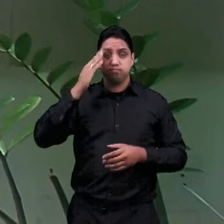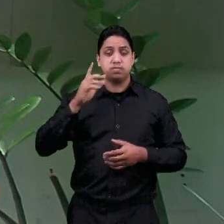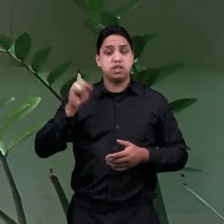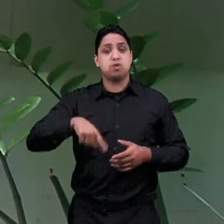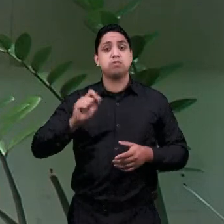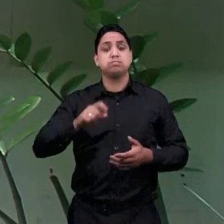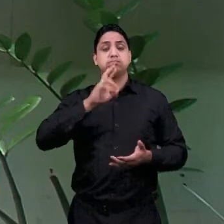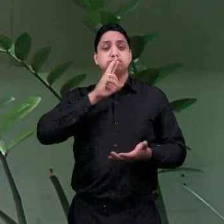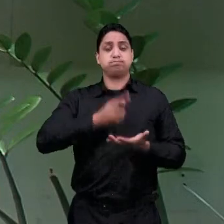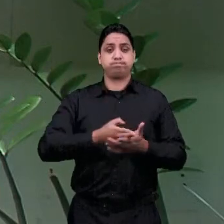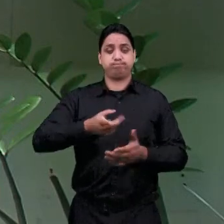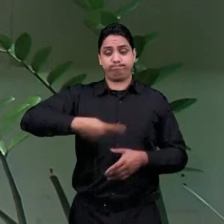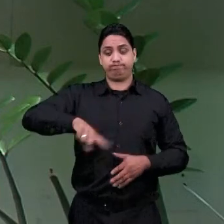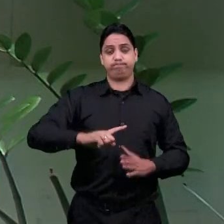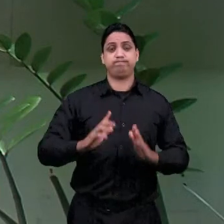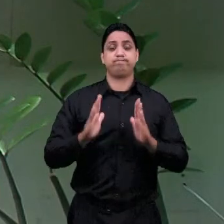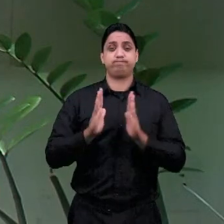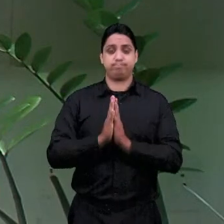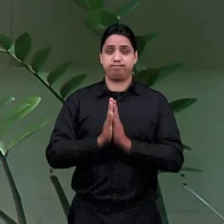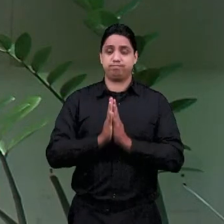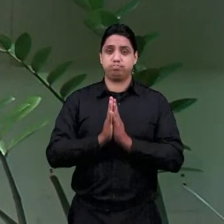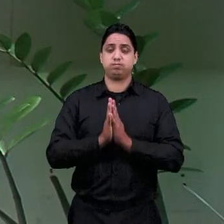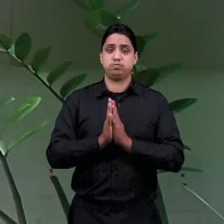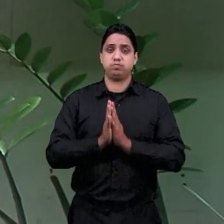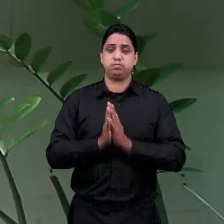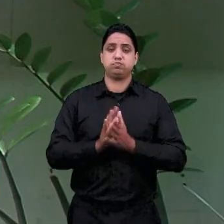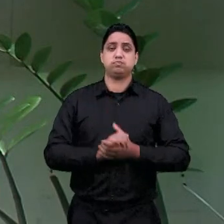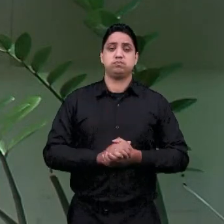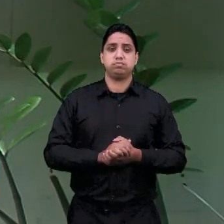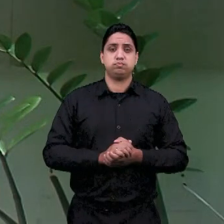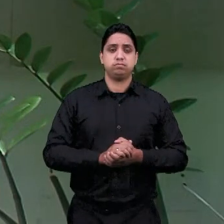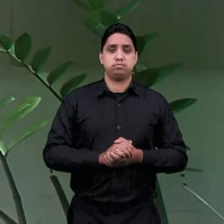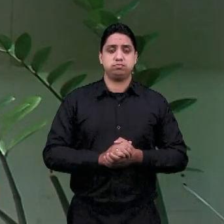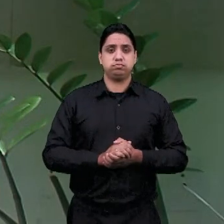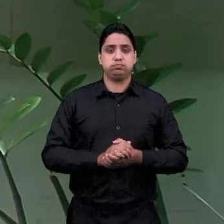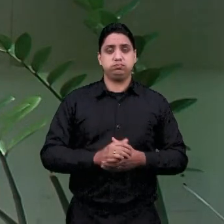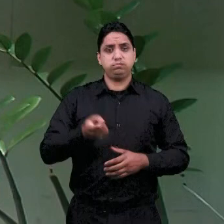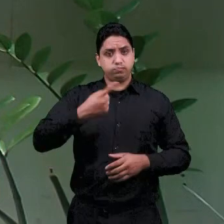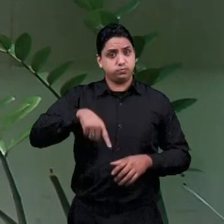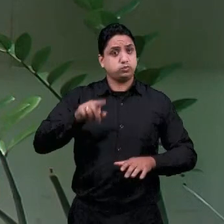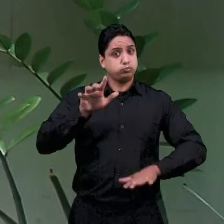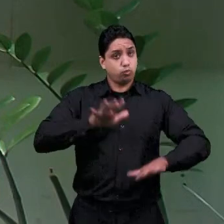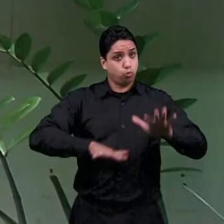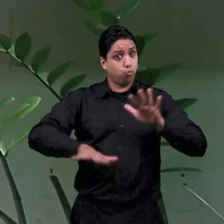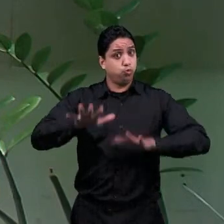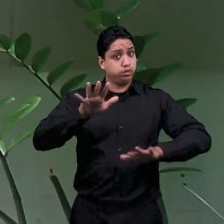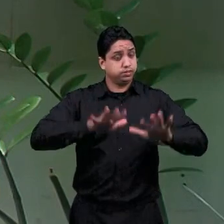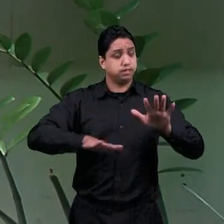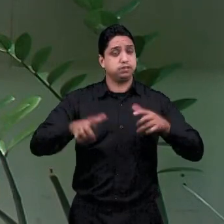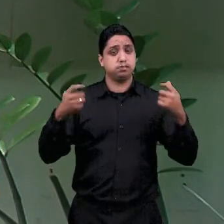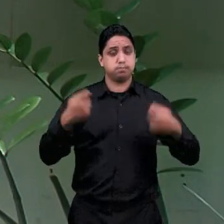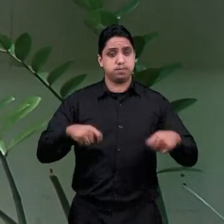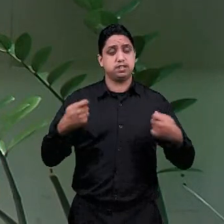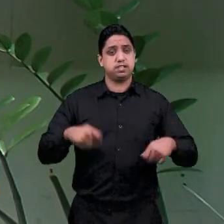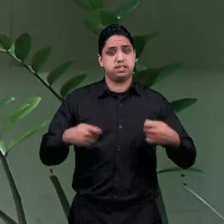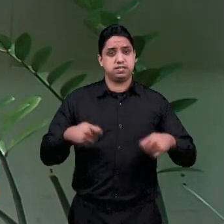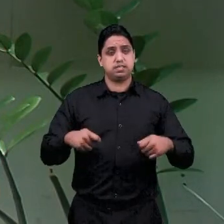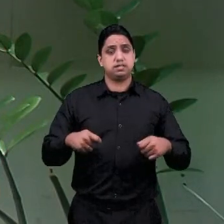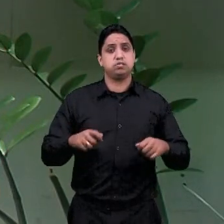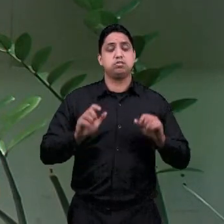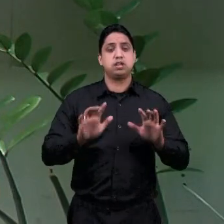nos prières, les vaccins. Et nous devons comprendre ça. Nous allons avoir le soin, nous pouvons